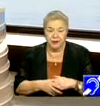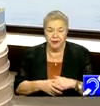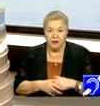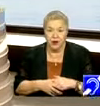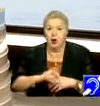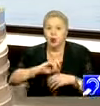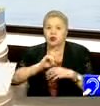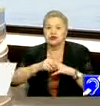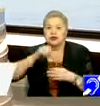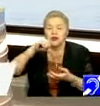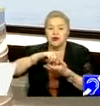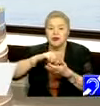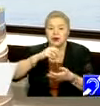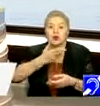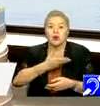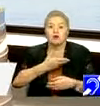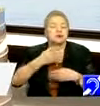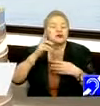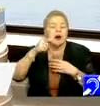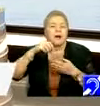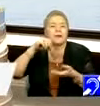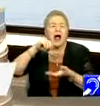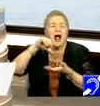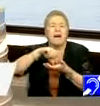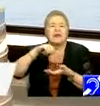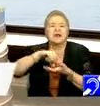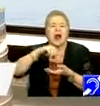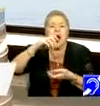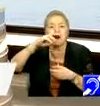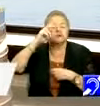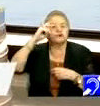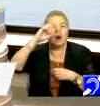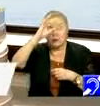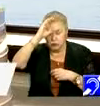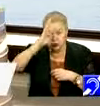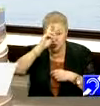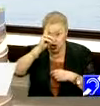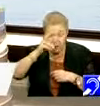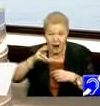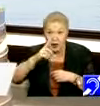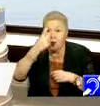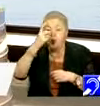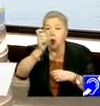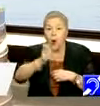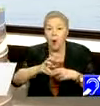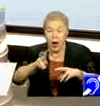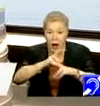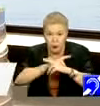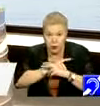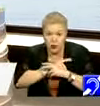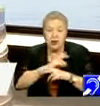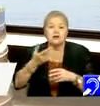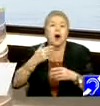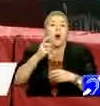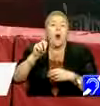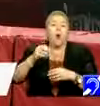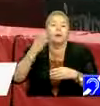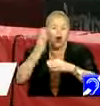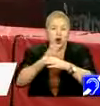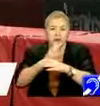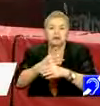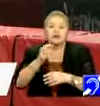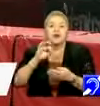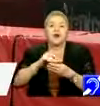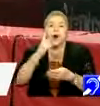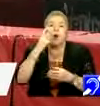E alertă în centrul capitalei germane după ce o mașină a intrat în plin în trecători. Un om a murit și 8 au fost răniți, potrivit unui bilanț